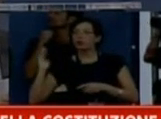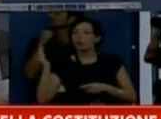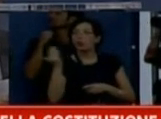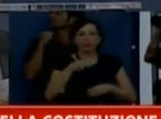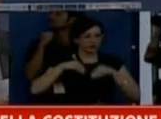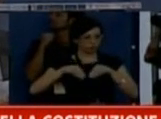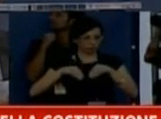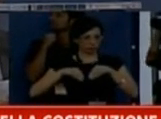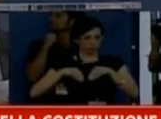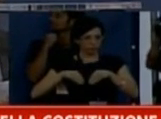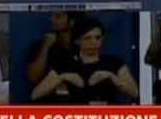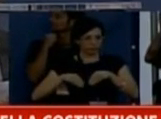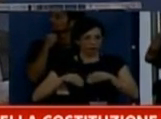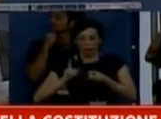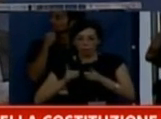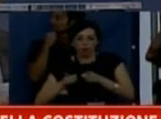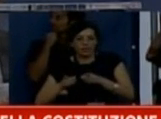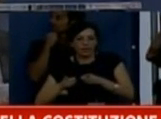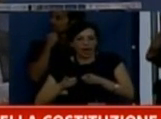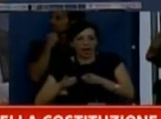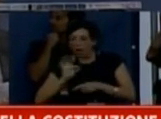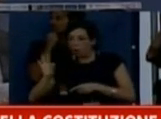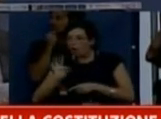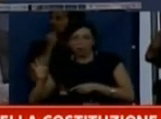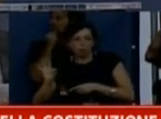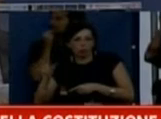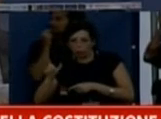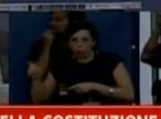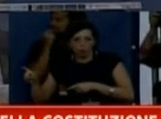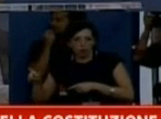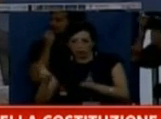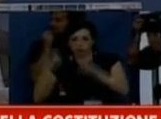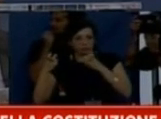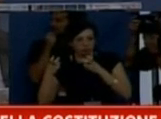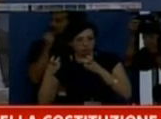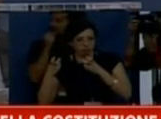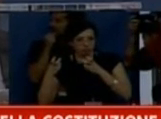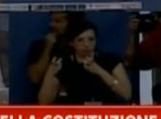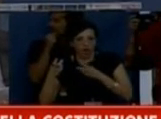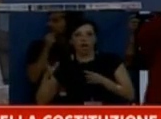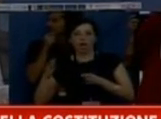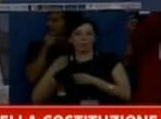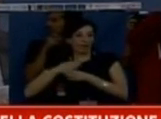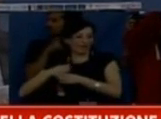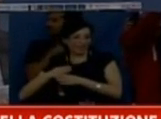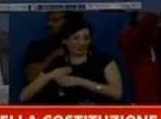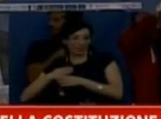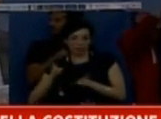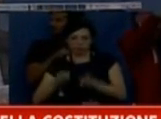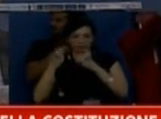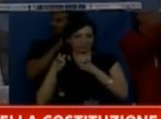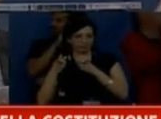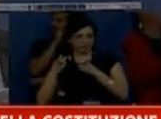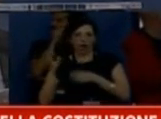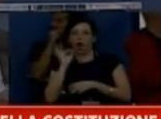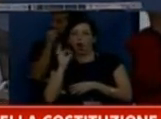che è stata espropriata nelle mani di vertici delle organizzazioni politiche, non nelle mani